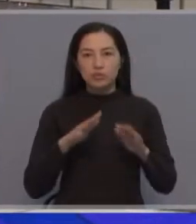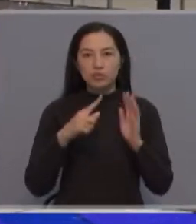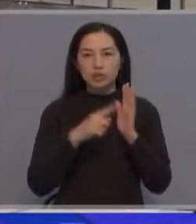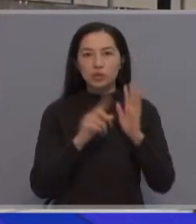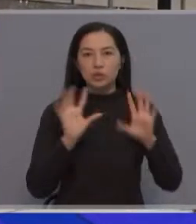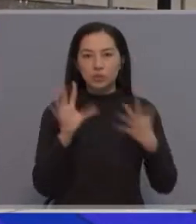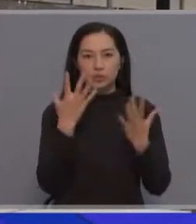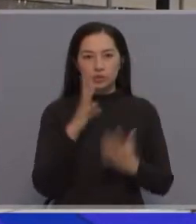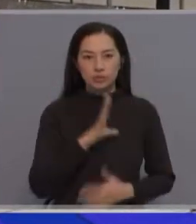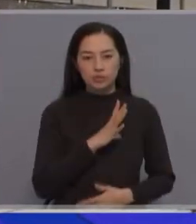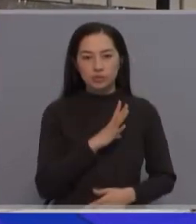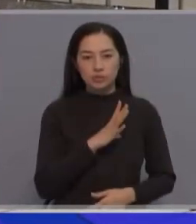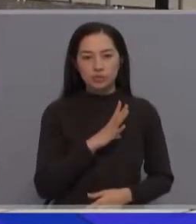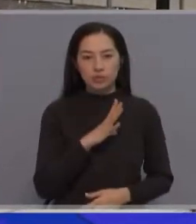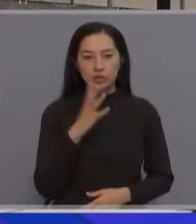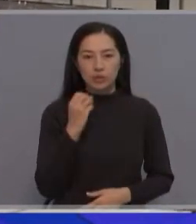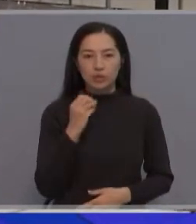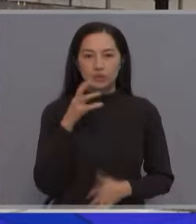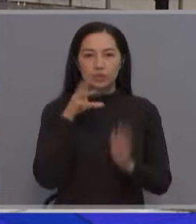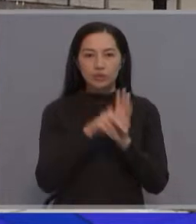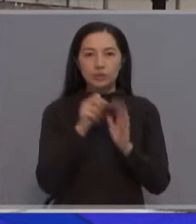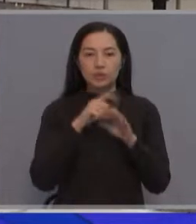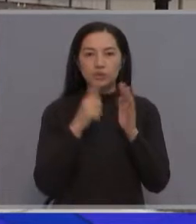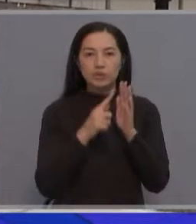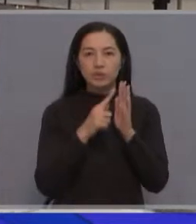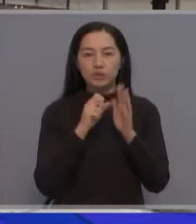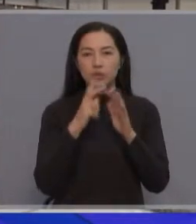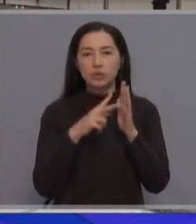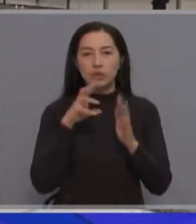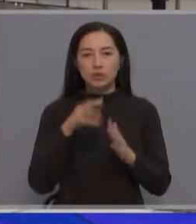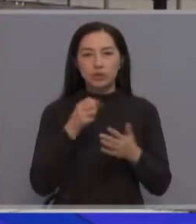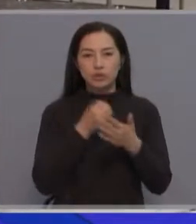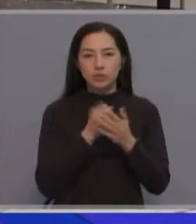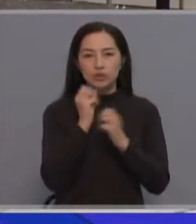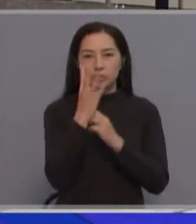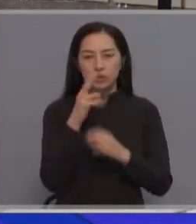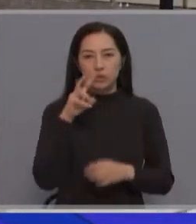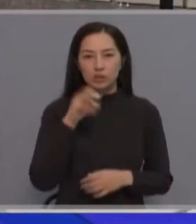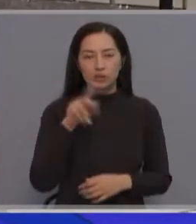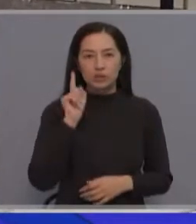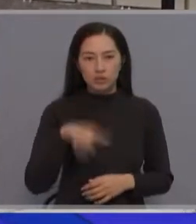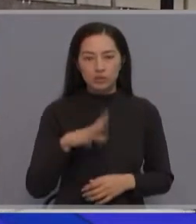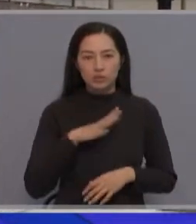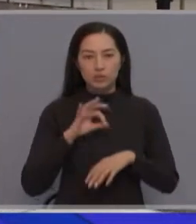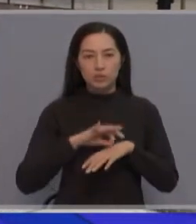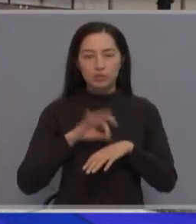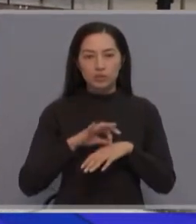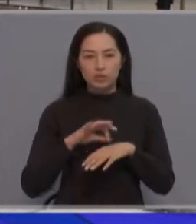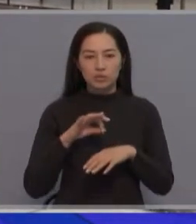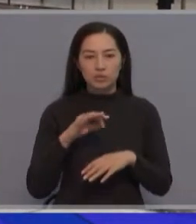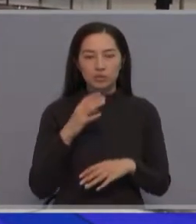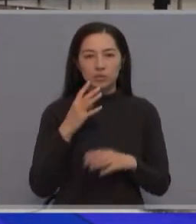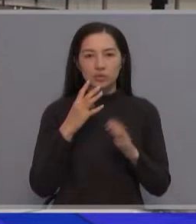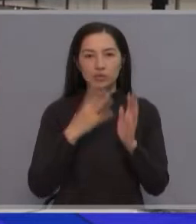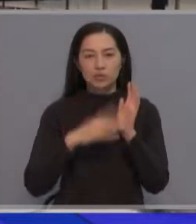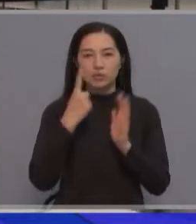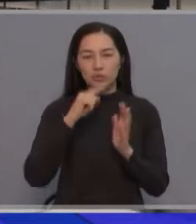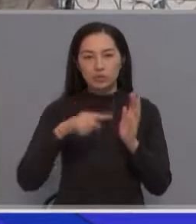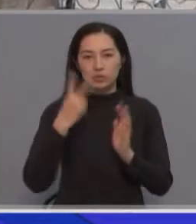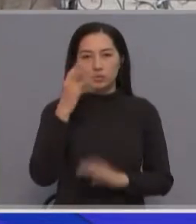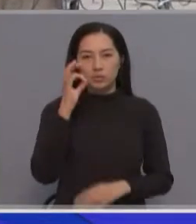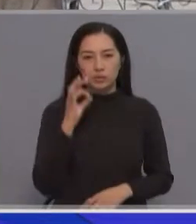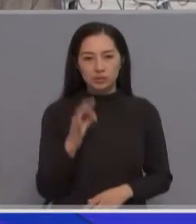жағдай болып тұр. Сол 18 жасқа дейінгі ауырғандардың ішіндегі 14 жасқа дейінгі балаларымыз 91.2% құрап